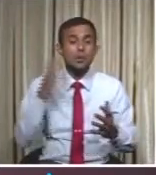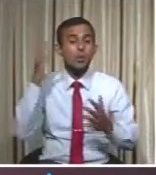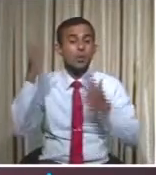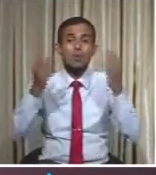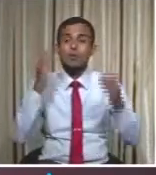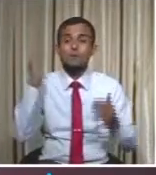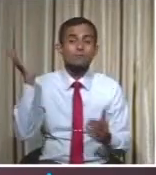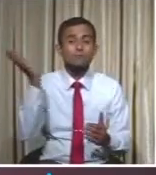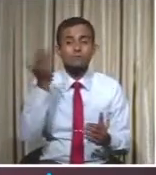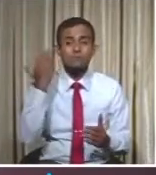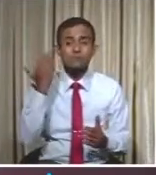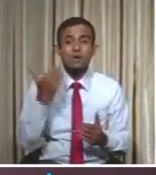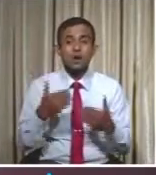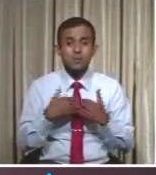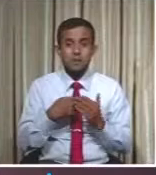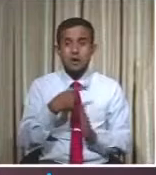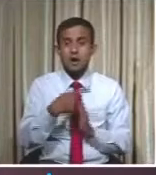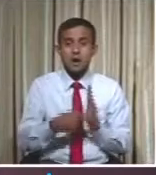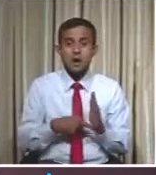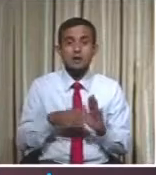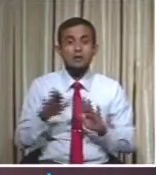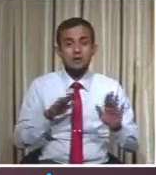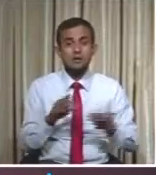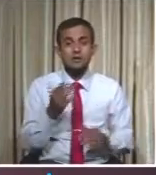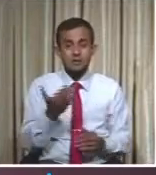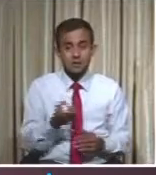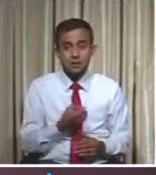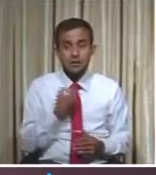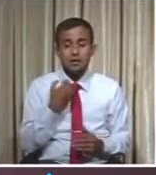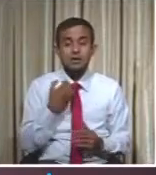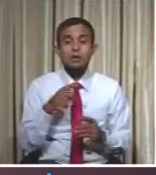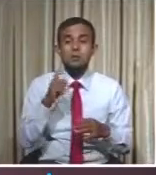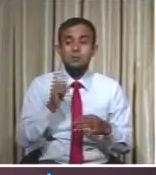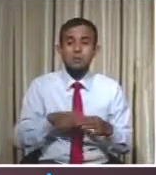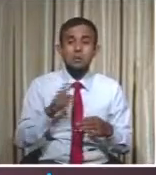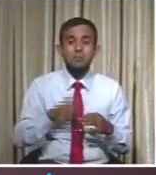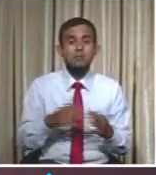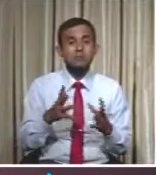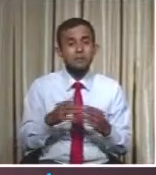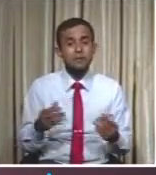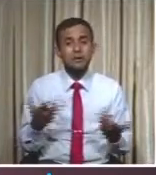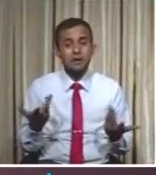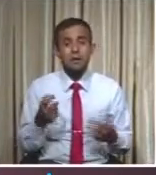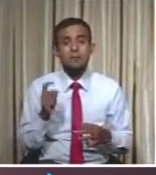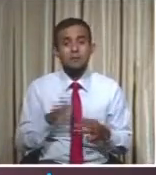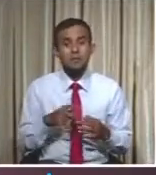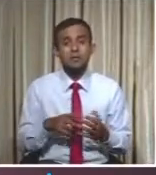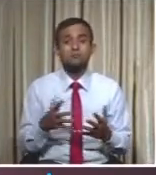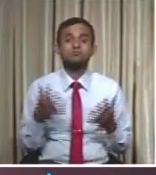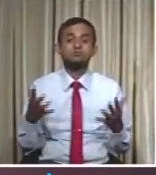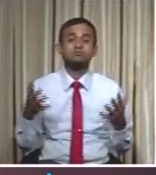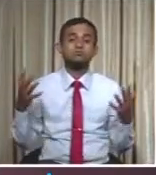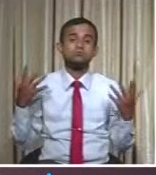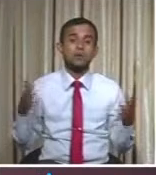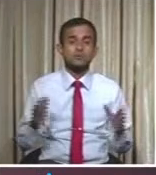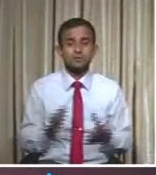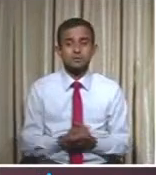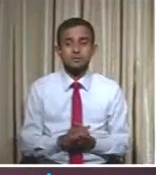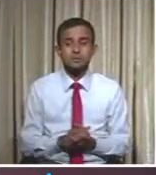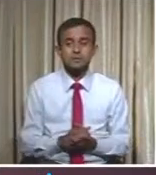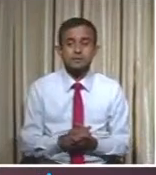වශයෙන් ගත්තත් අපේ රටේ තත්වය ගත්තත් ප්‍රශ්න විසඳිලා නැහැ ප්‍රශ්න එන්න එන්න උග්‍ර වෙලා තියෙන්නේ